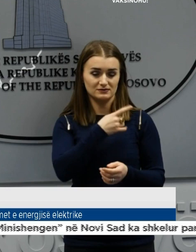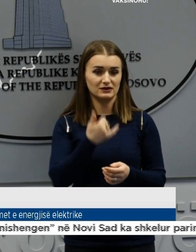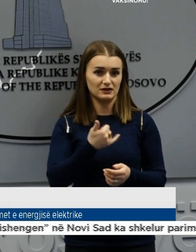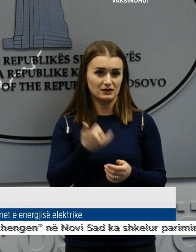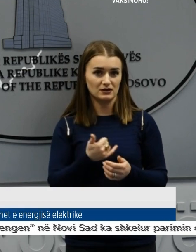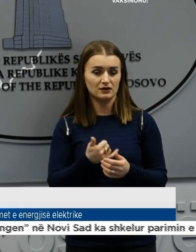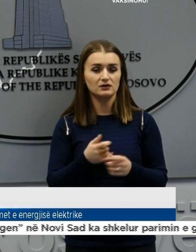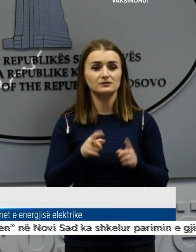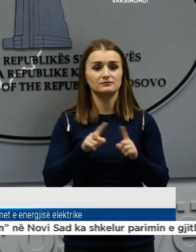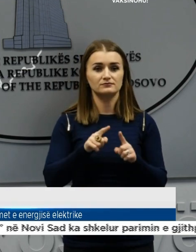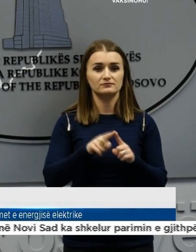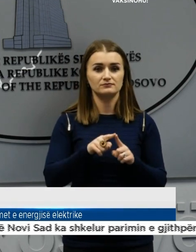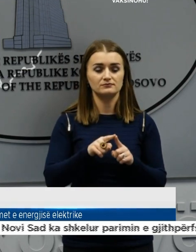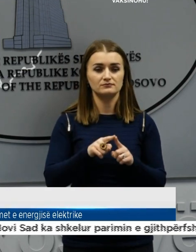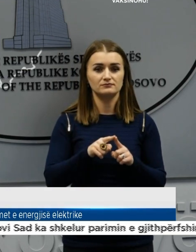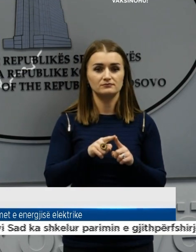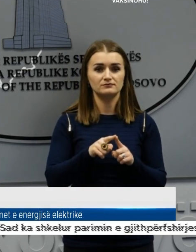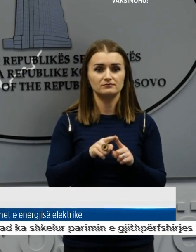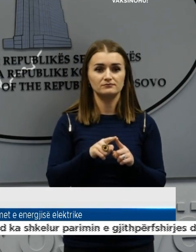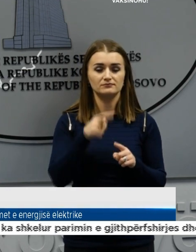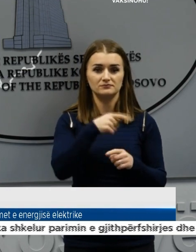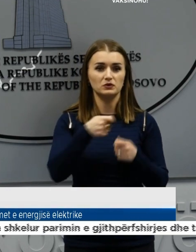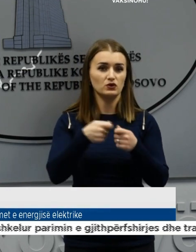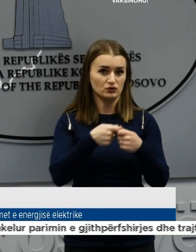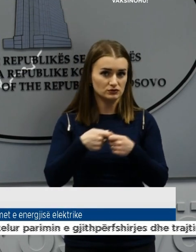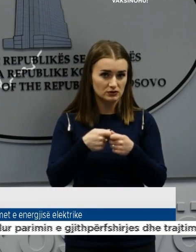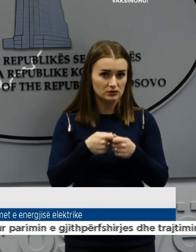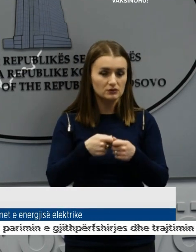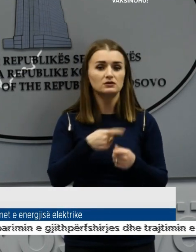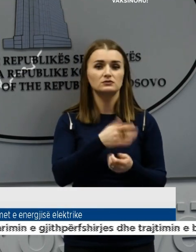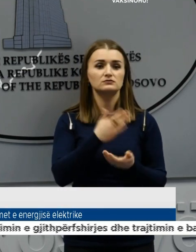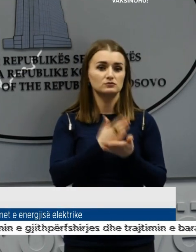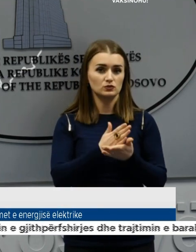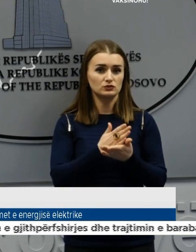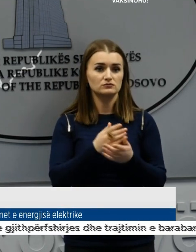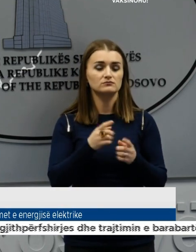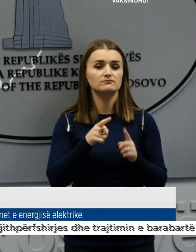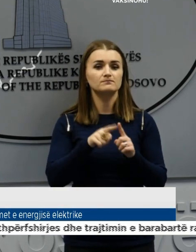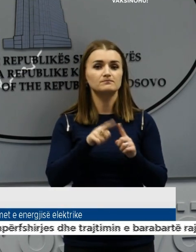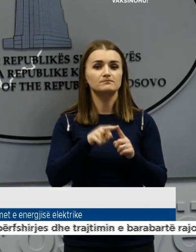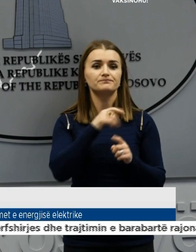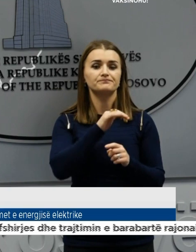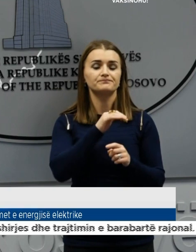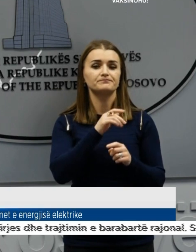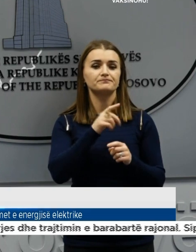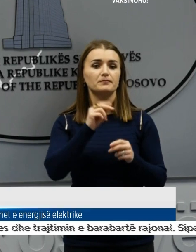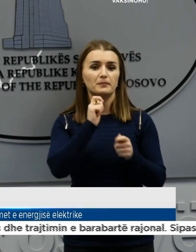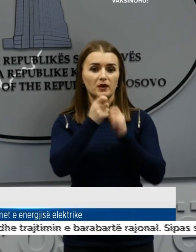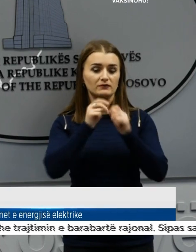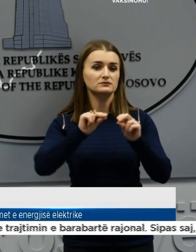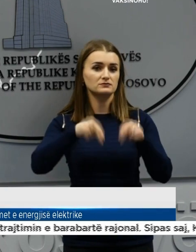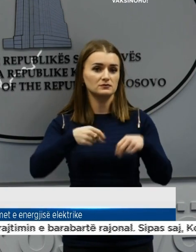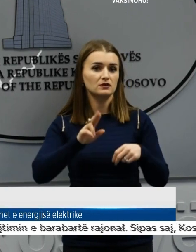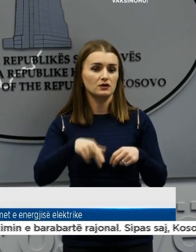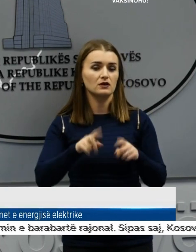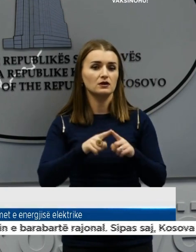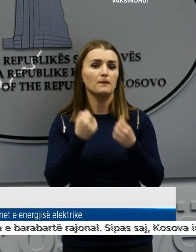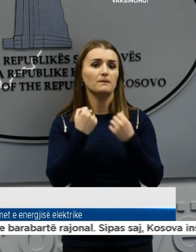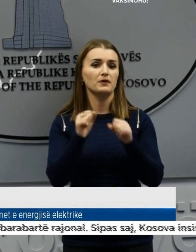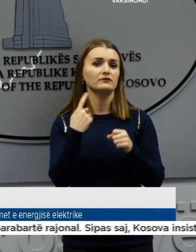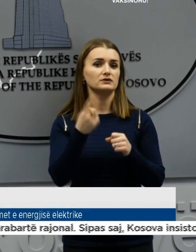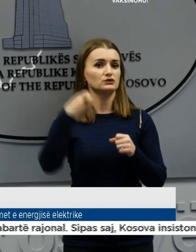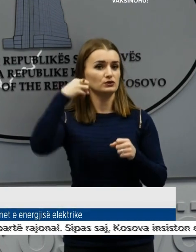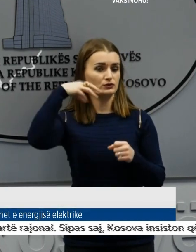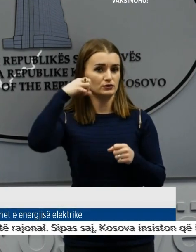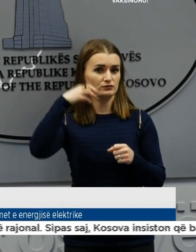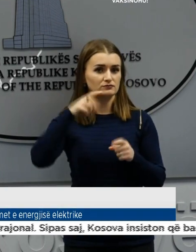operatorëve të transmisionit të Evropës, e ka konfirmuar pavarësinë tonë energjetike nëpërmjet ndëshkrimit të një marrëveshje të kyçes me